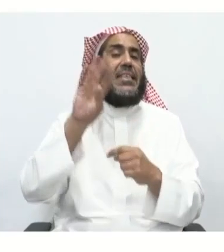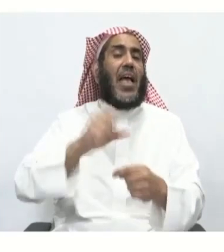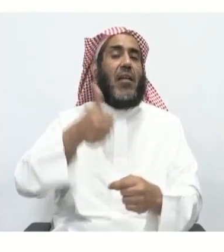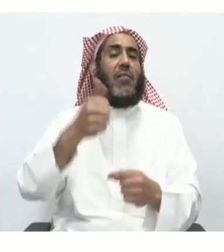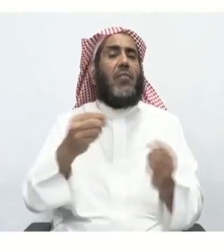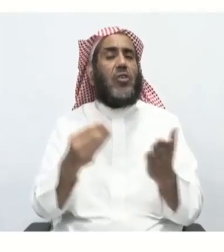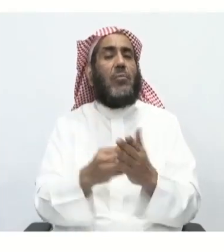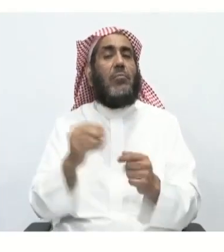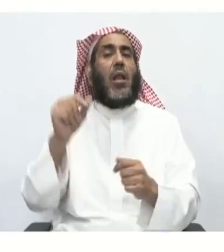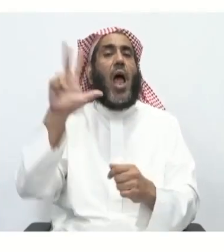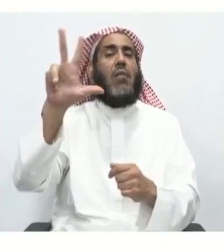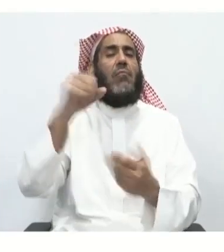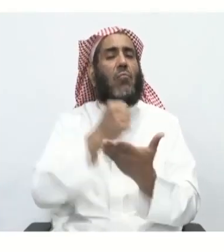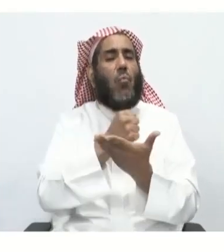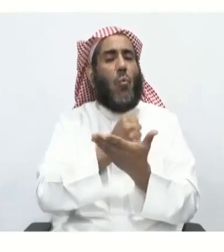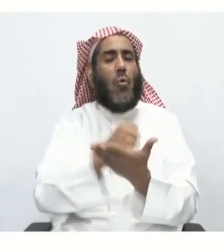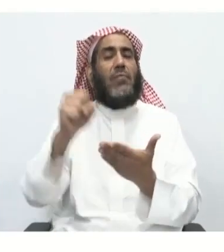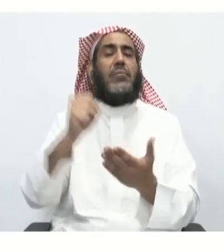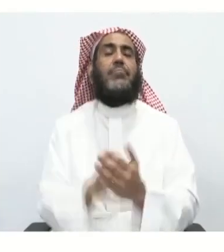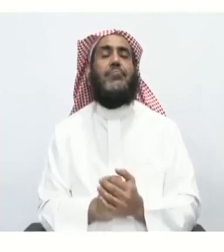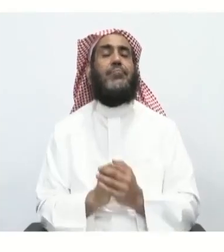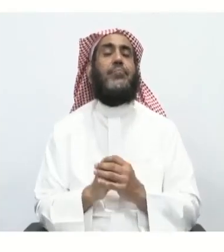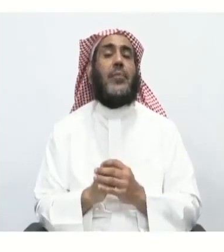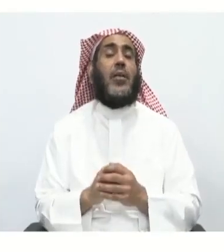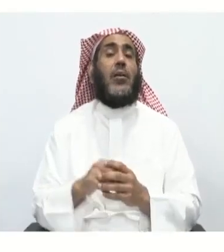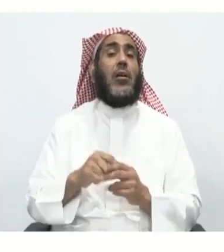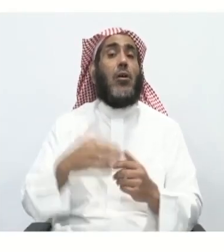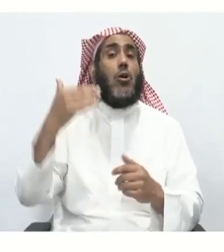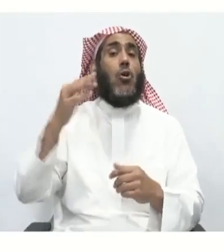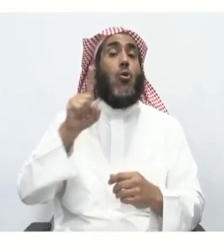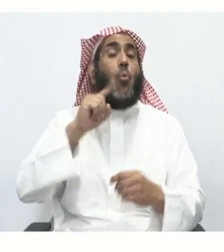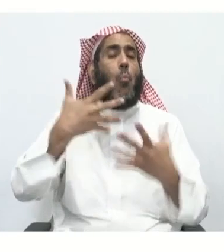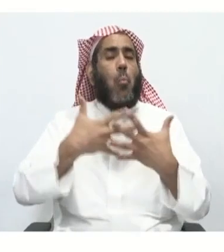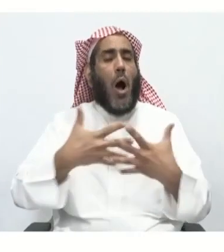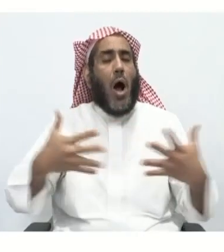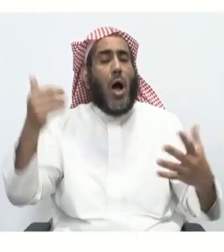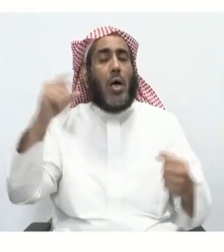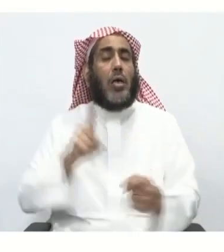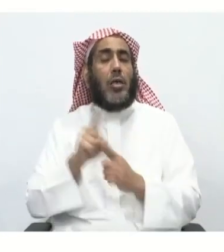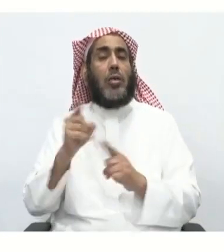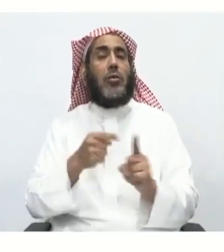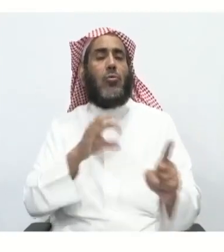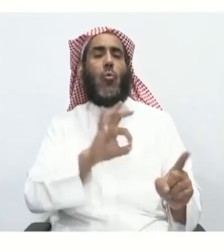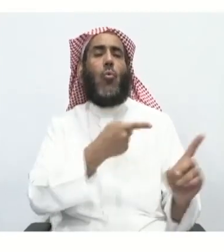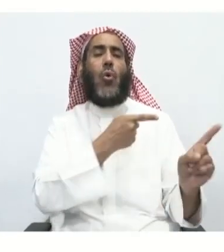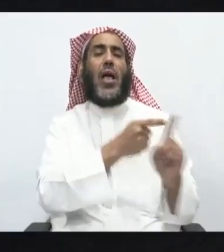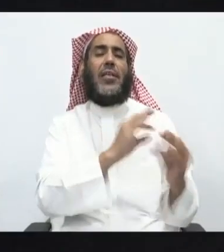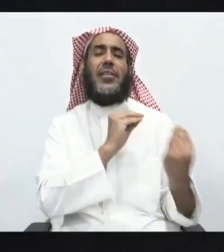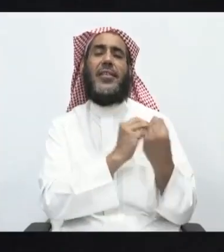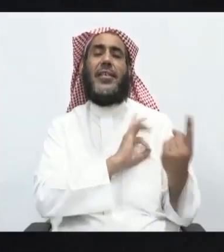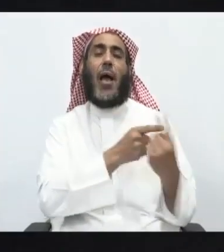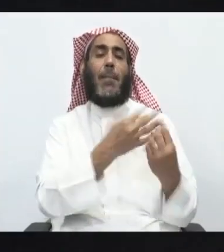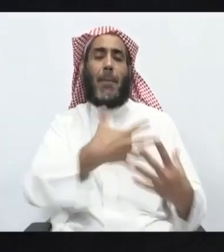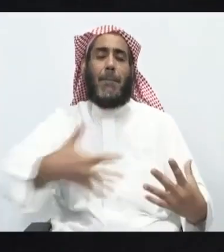ف حذفت هنا الف واللام حذت الالف واللام الامهات اولاه رحمه بابنائه